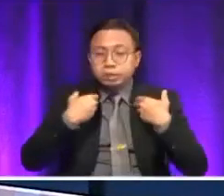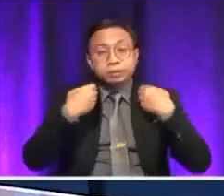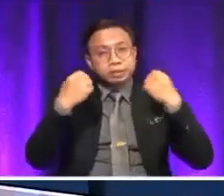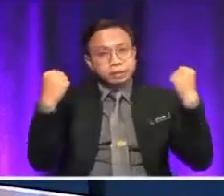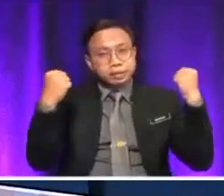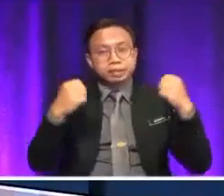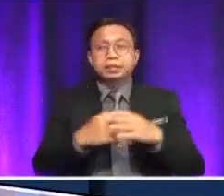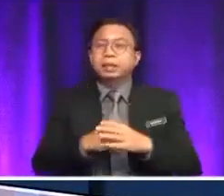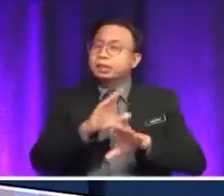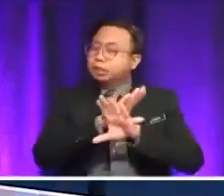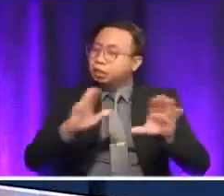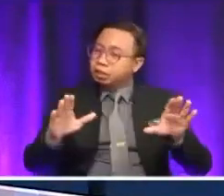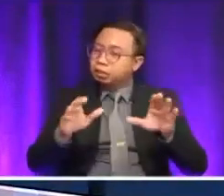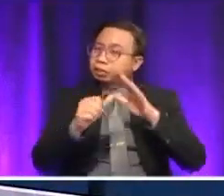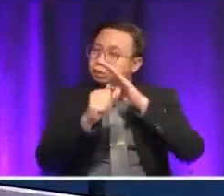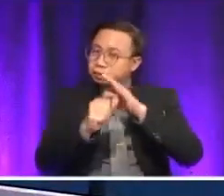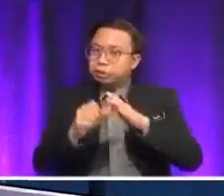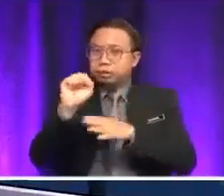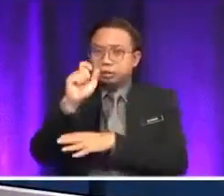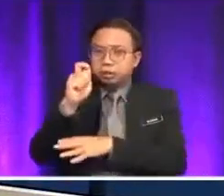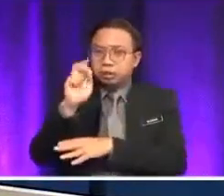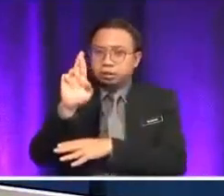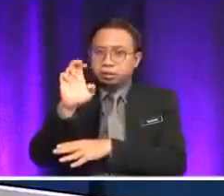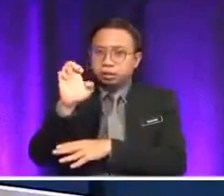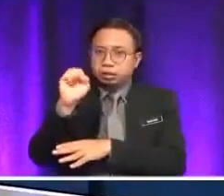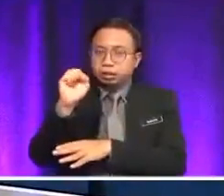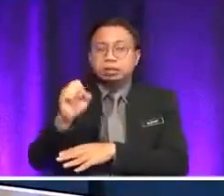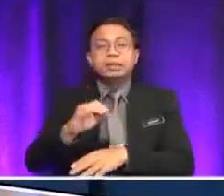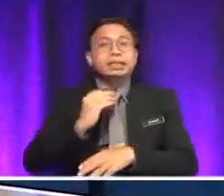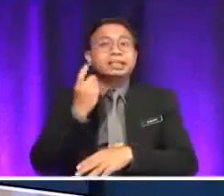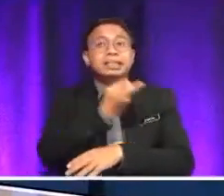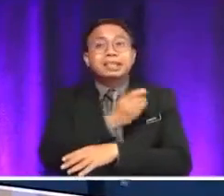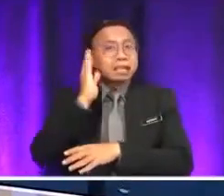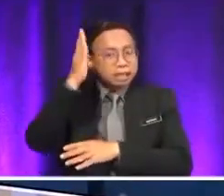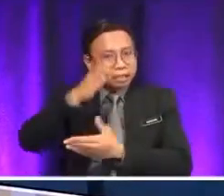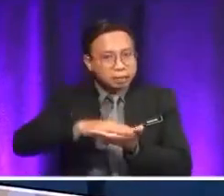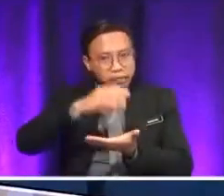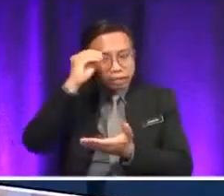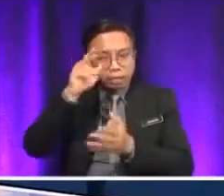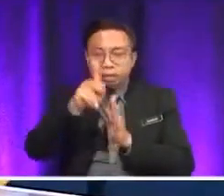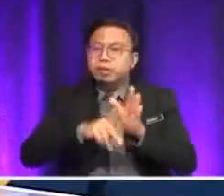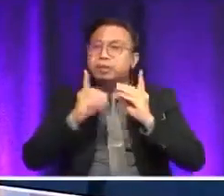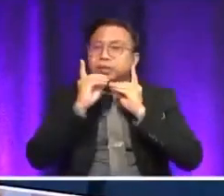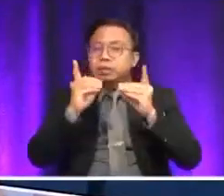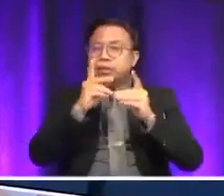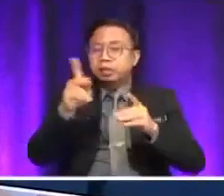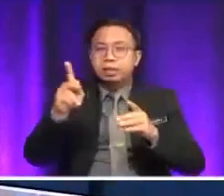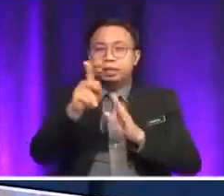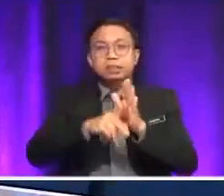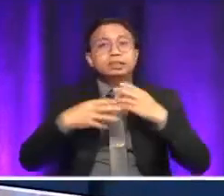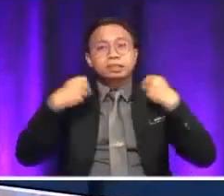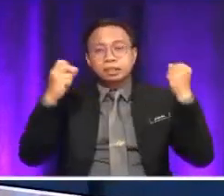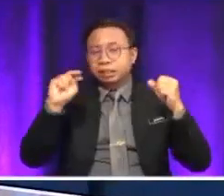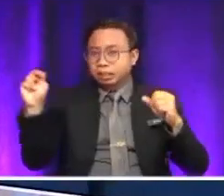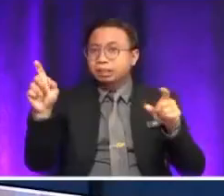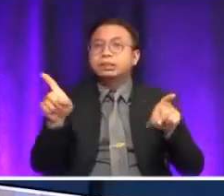Alhamdulillah, ha, jangan stres-stres, okey? Kerana hari ini kita akan belajar bagi mata pelajaran pendidikan kesihatan bersama